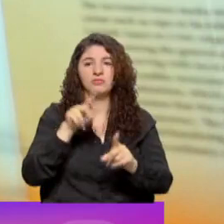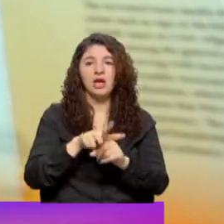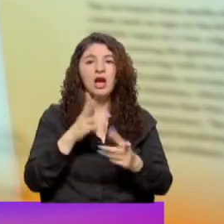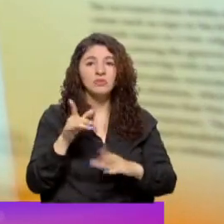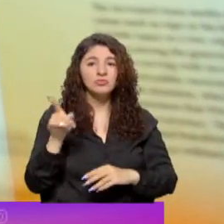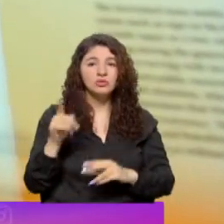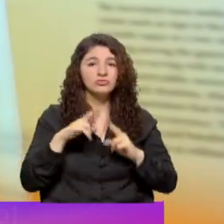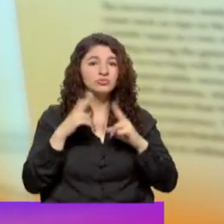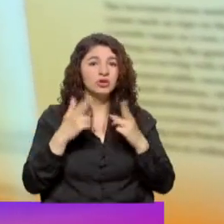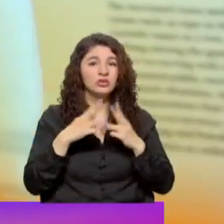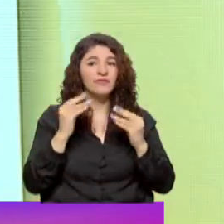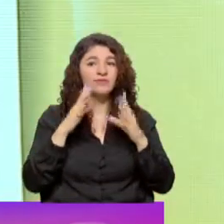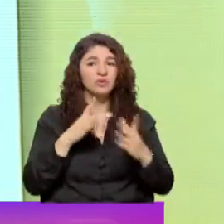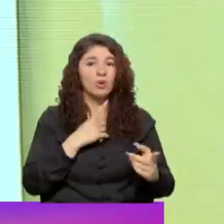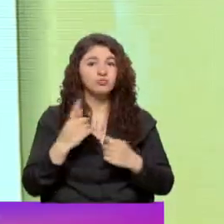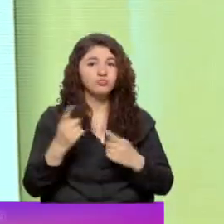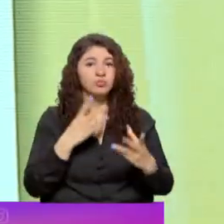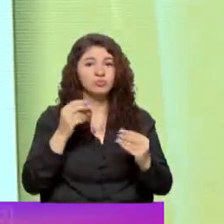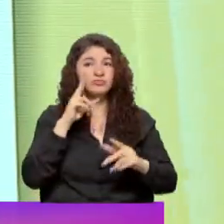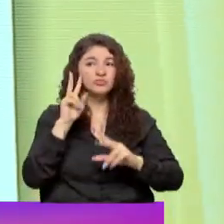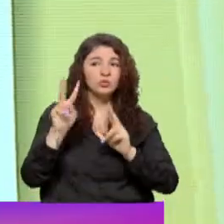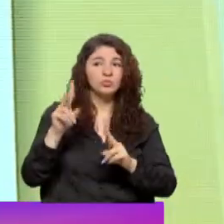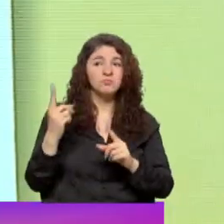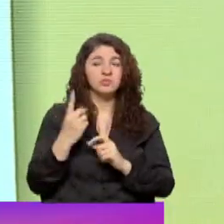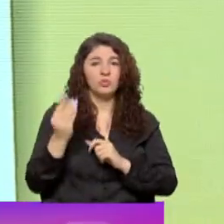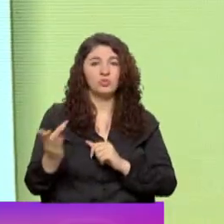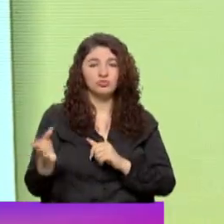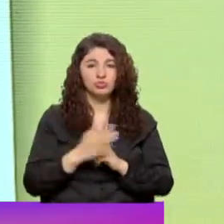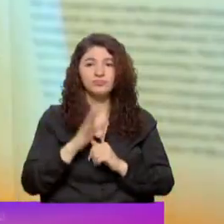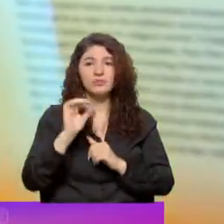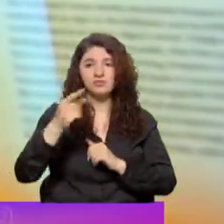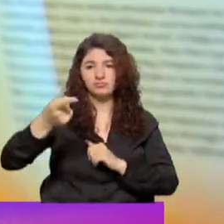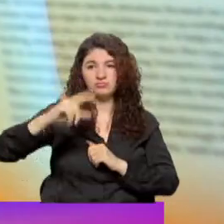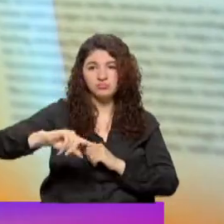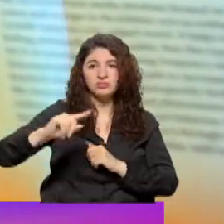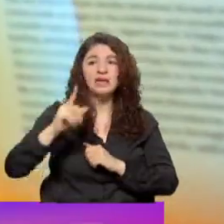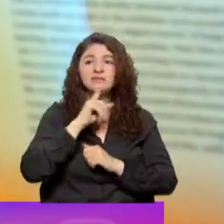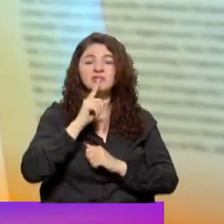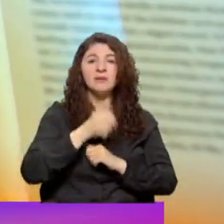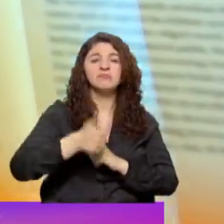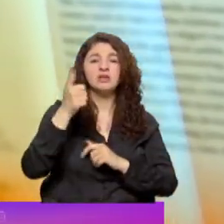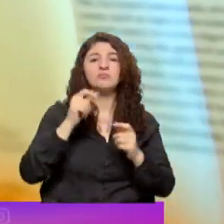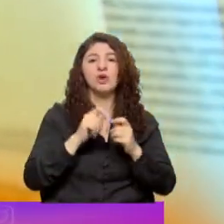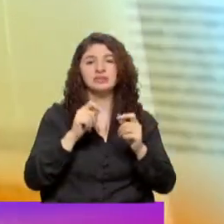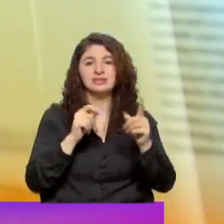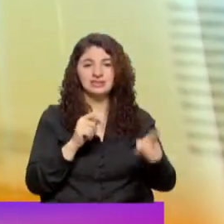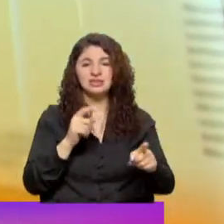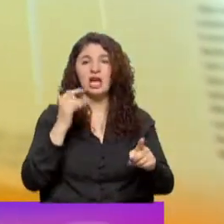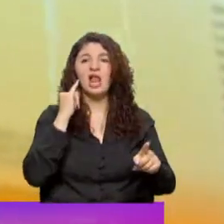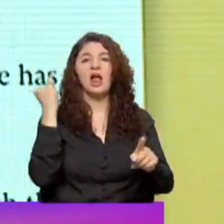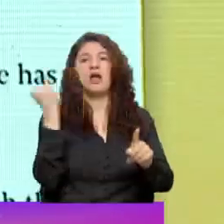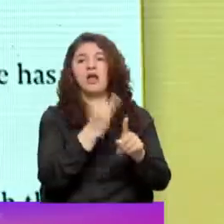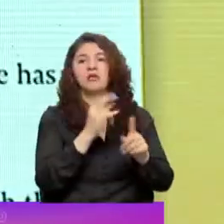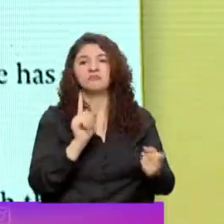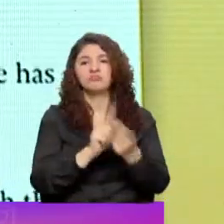Ancak bu da dünyada en çok konuşulan görüntülerden birisi oldu hemen altında İngiltere başbakanı Boris Johnson da